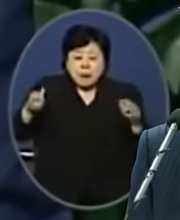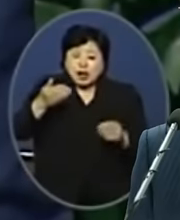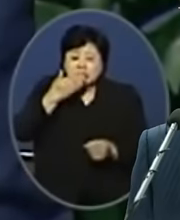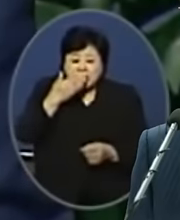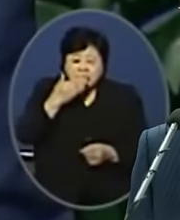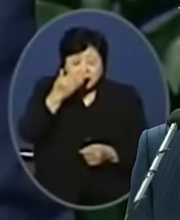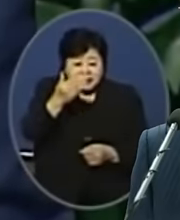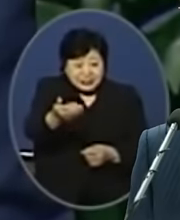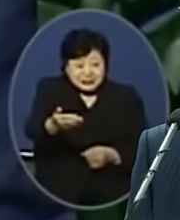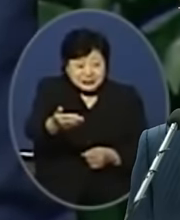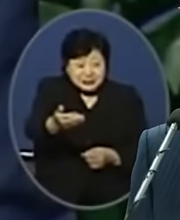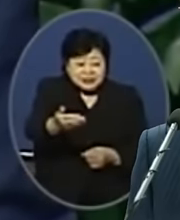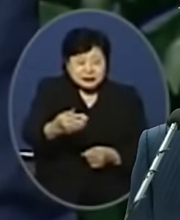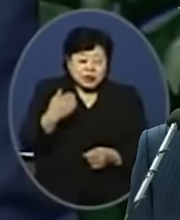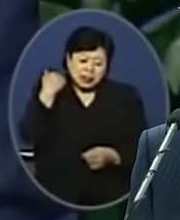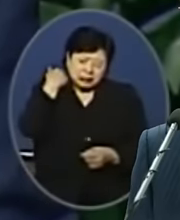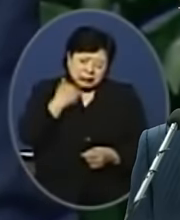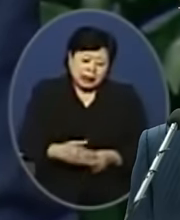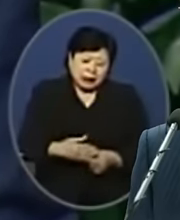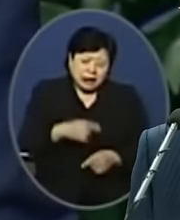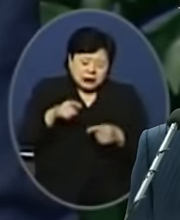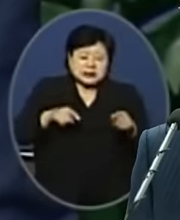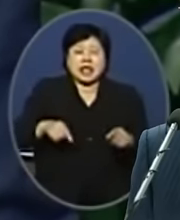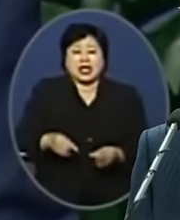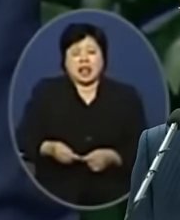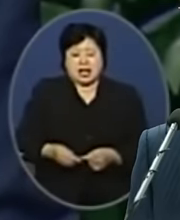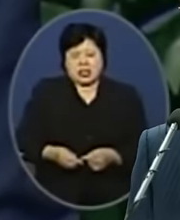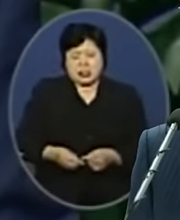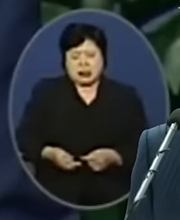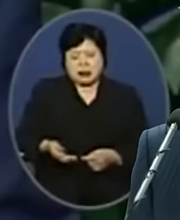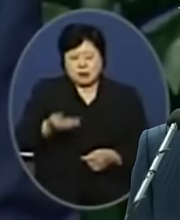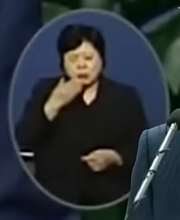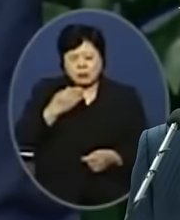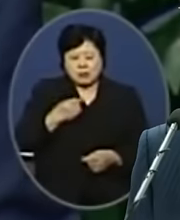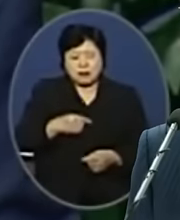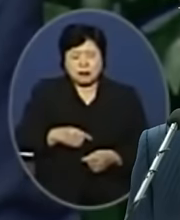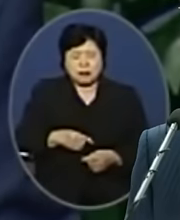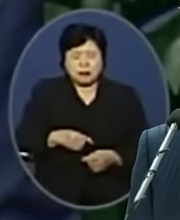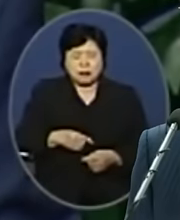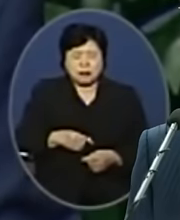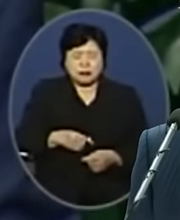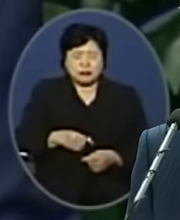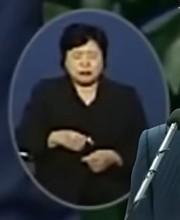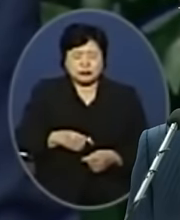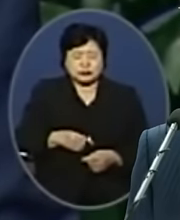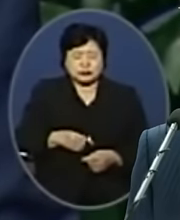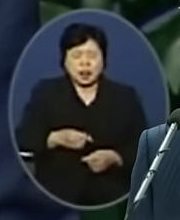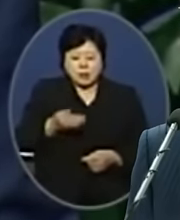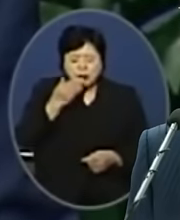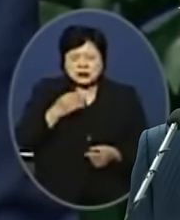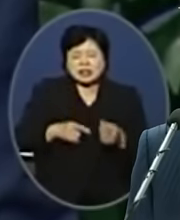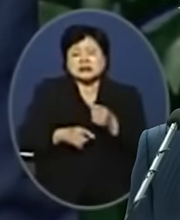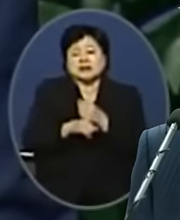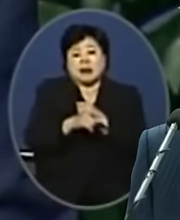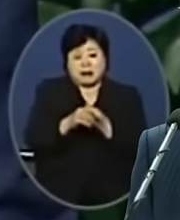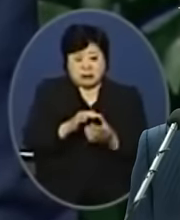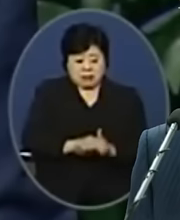것은 당신 목이 날아가서 새가 먼저 당신 목에 붙은 얼굴에 고기를 찍어 먹을 것을